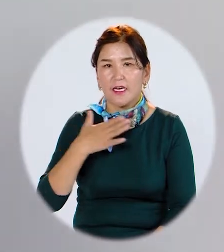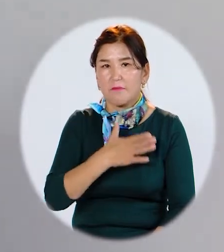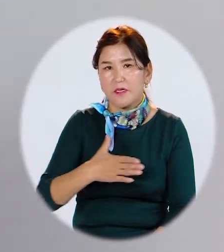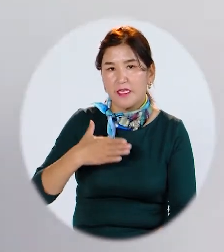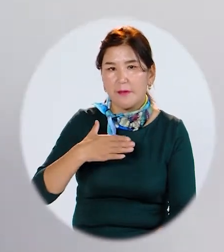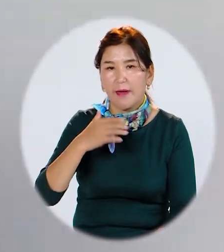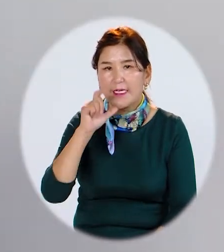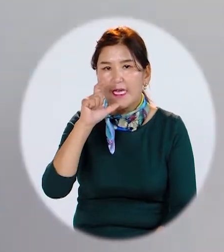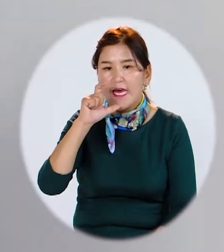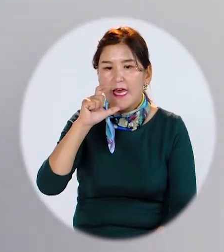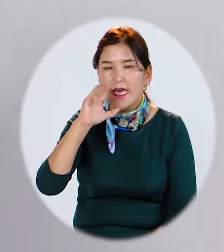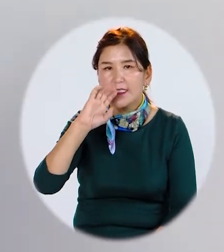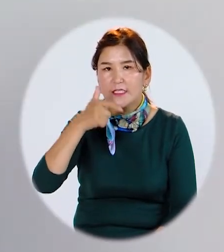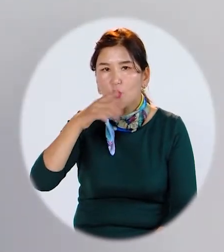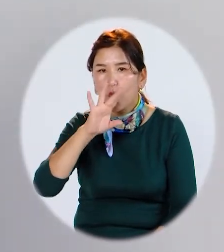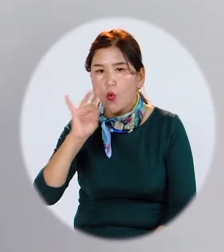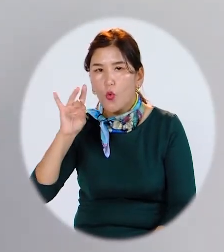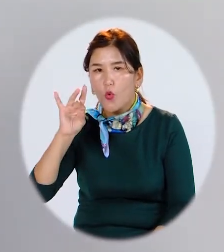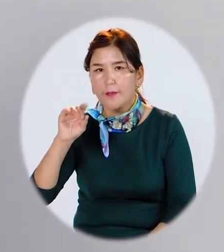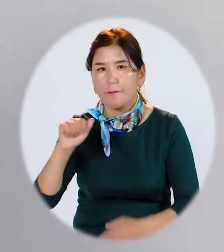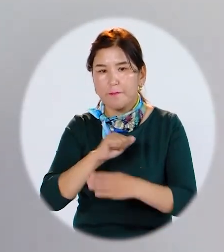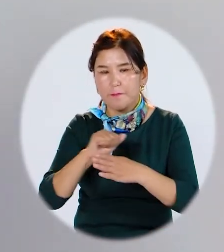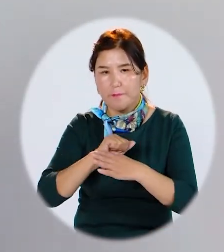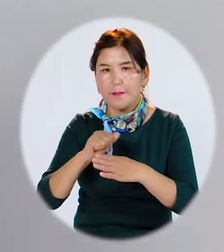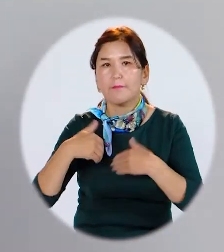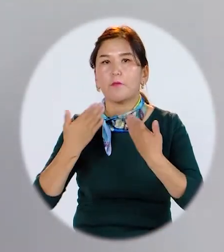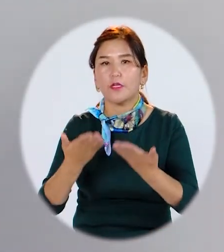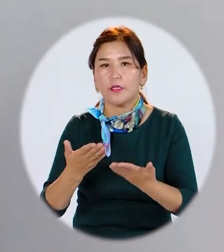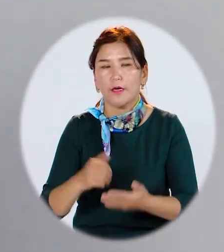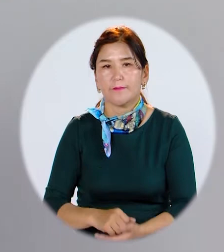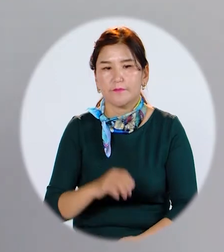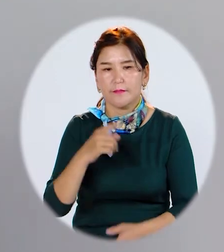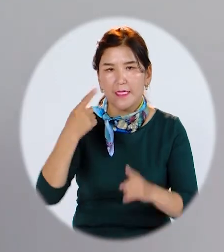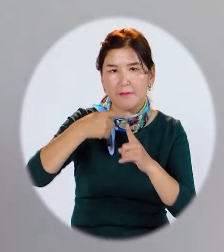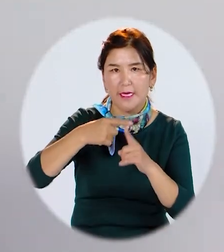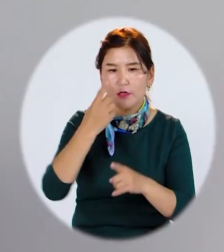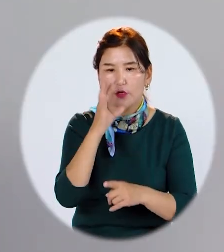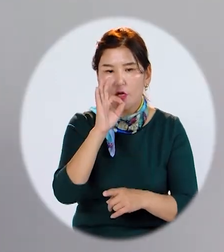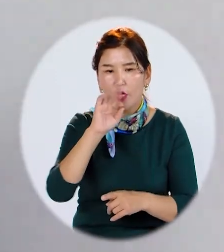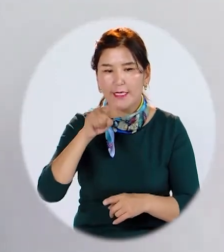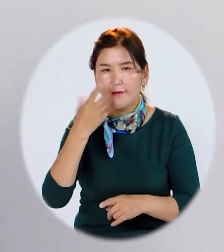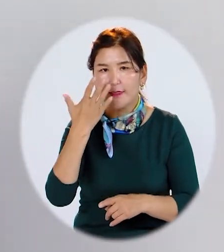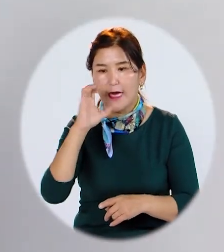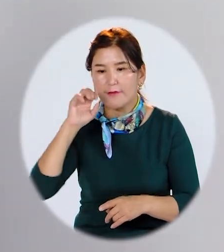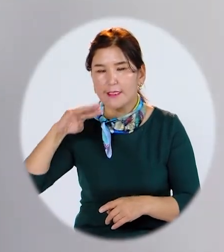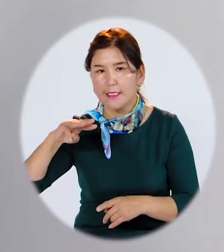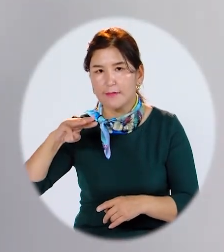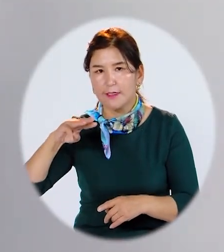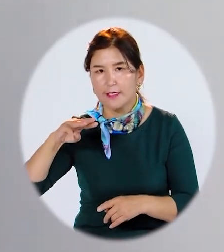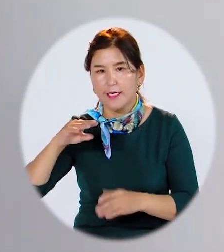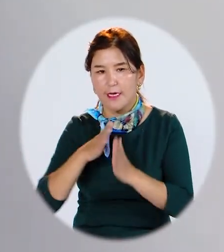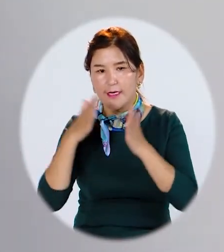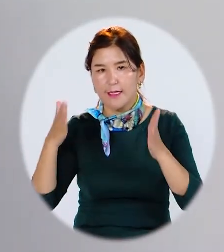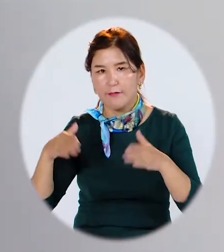боллоо. За ингээд нэмж 0.5 см-ийг нэмж тэр за тэргүүр хэрглэлээ. За ингээд хэрглэж үзүүлээ. За